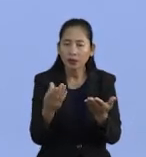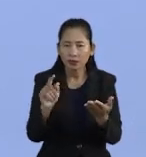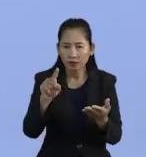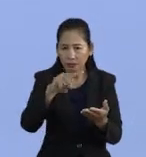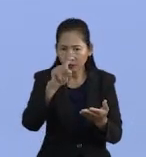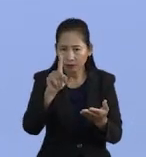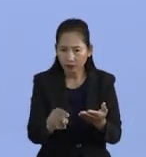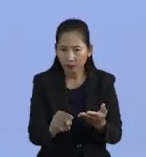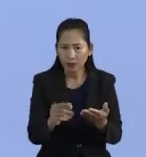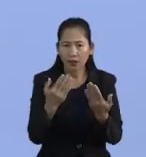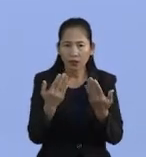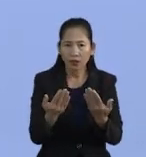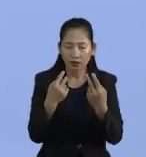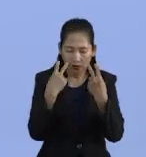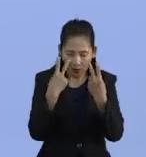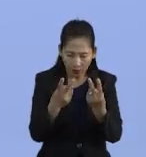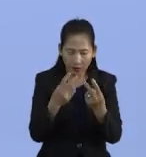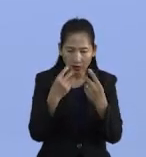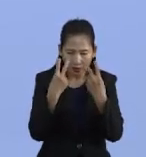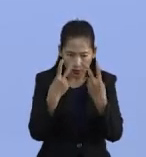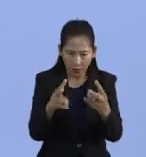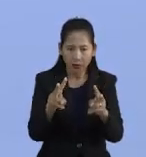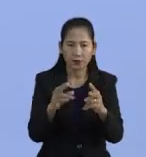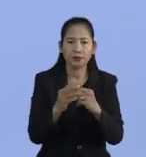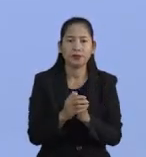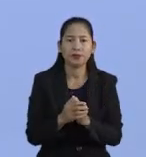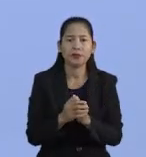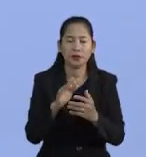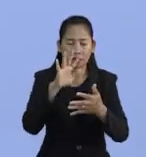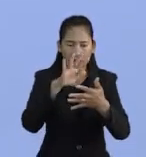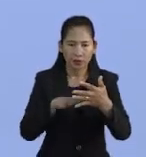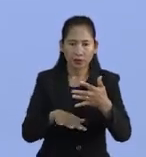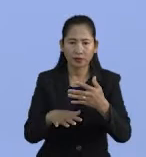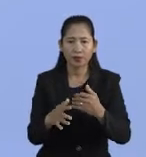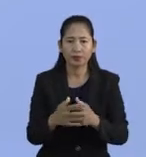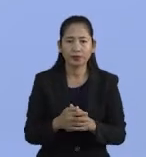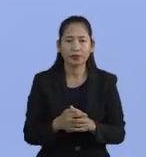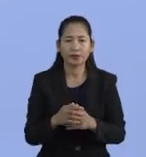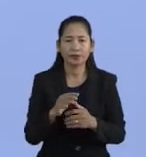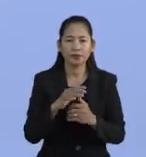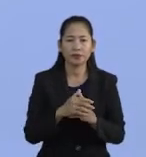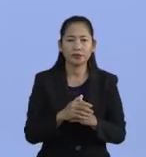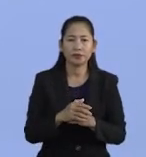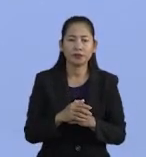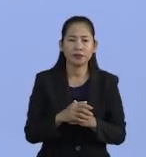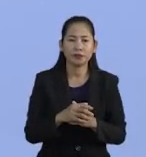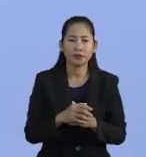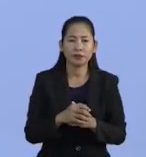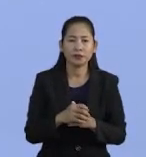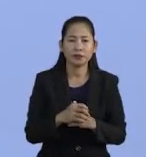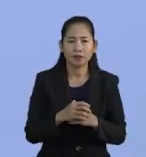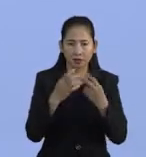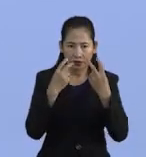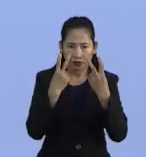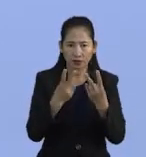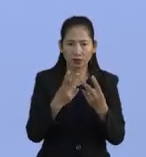con nế à lớn chẳng con mau sạc kết mơ ta ràng này anh nế ta ràng hàng cao này anh và con